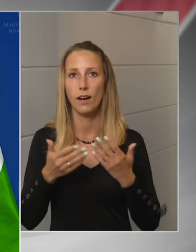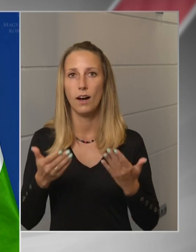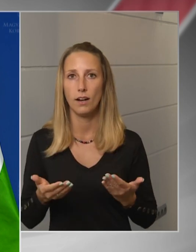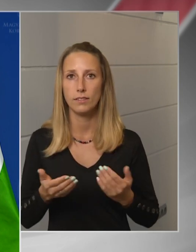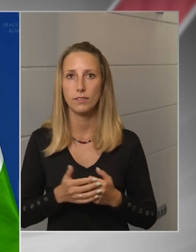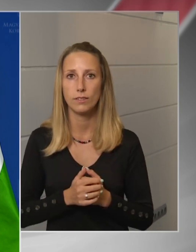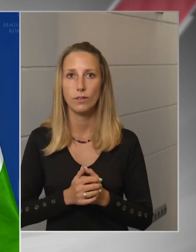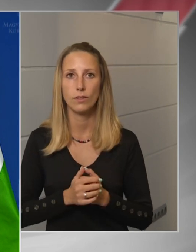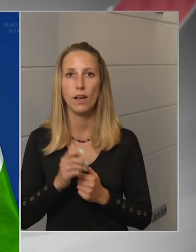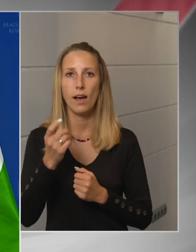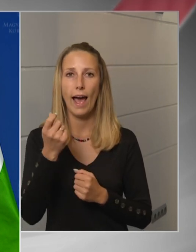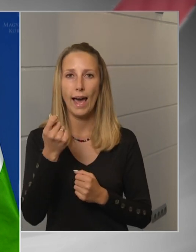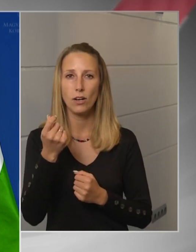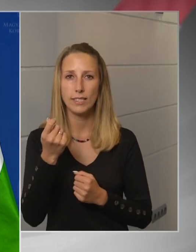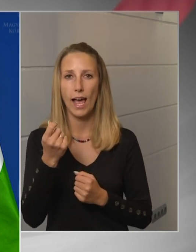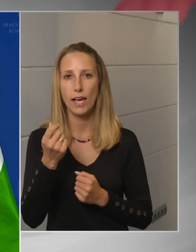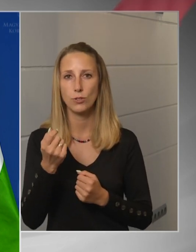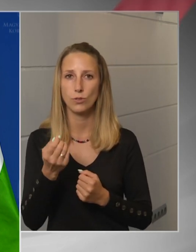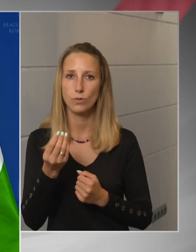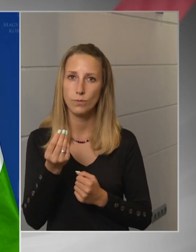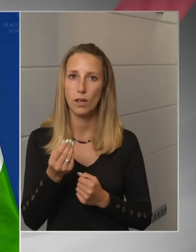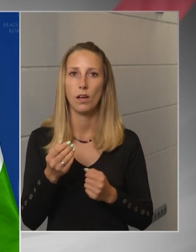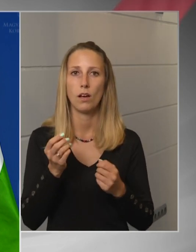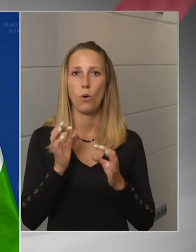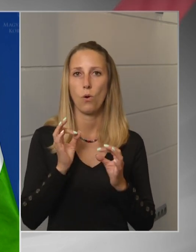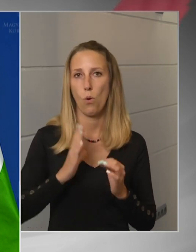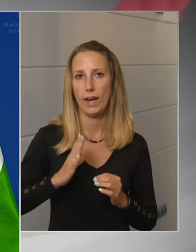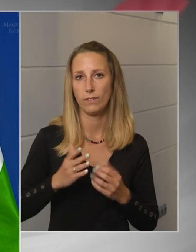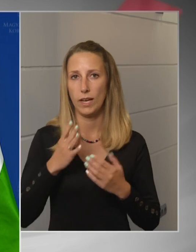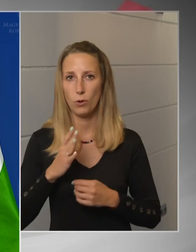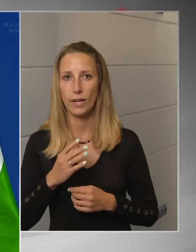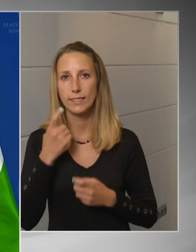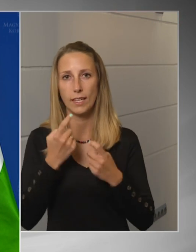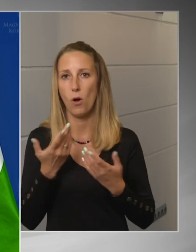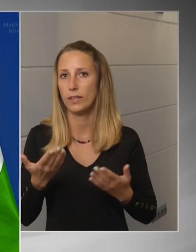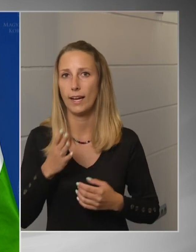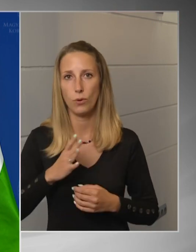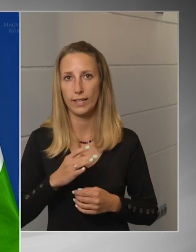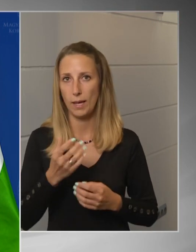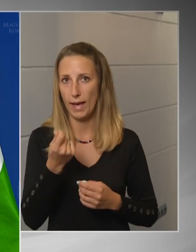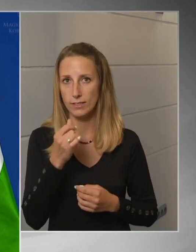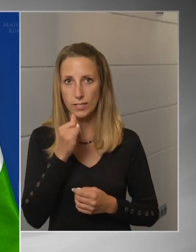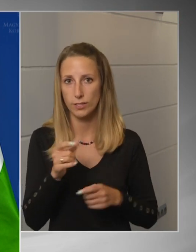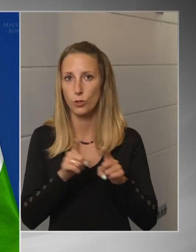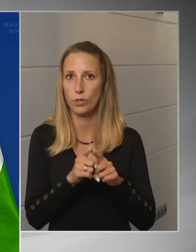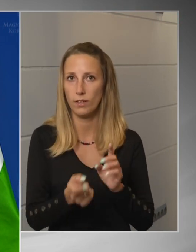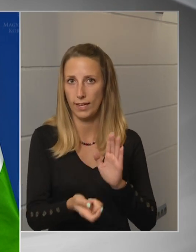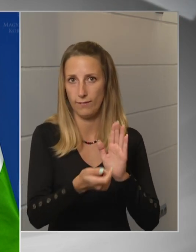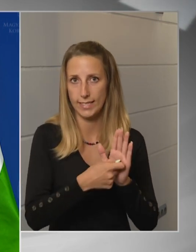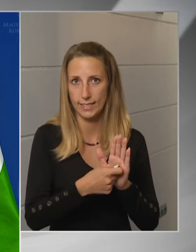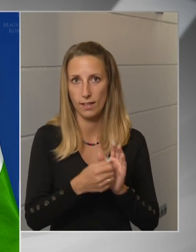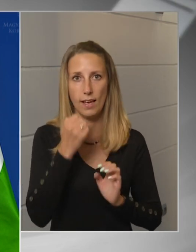az árazás az korrekt vagy nem korrekt, én szerintem annál korrektebb árazás nincsen, hogy ugyanannyiért veszi